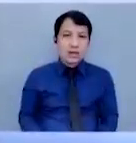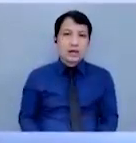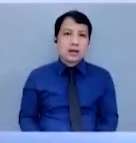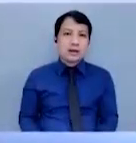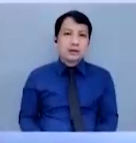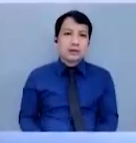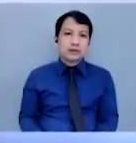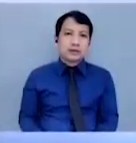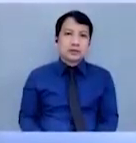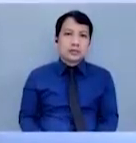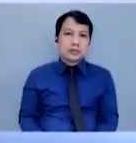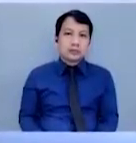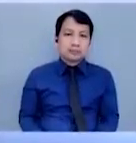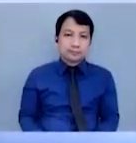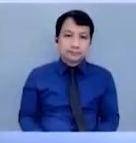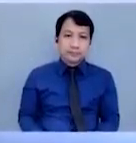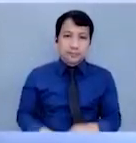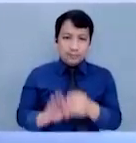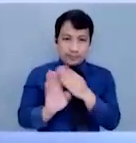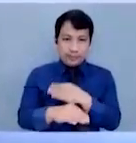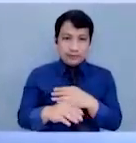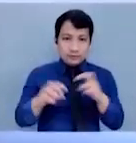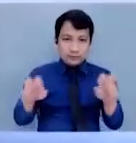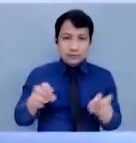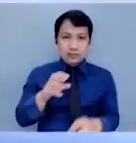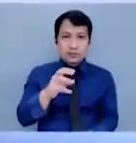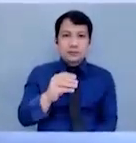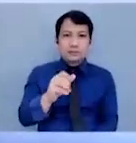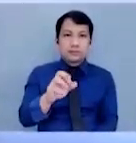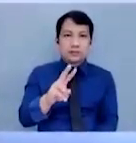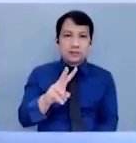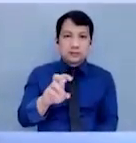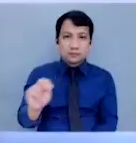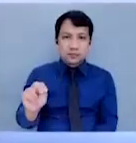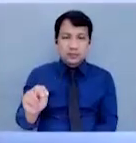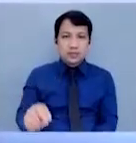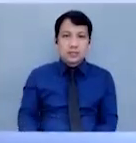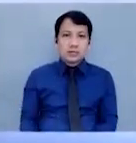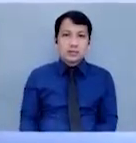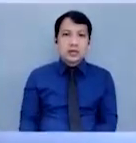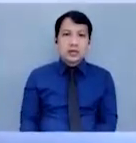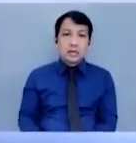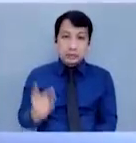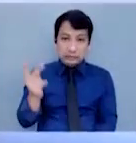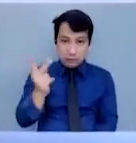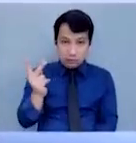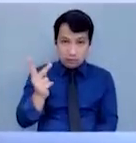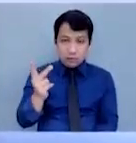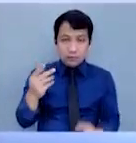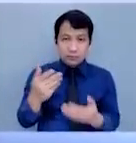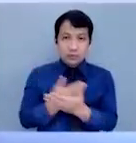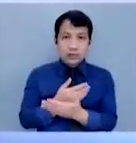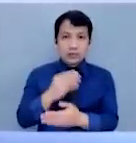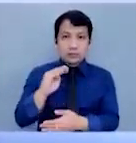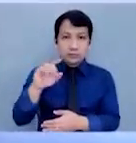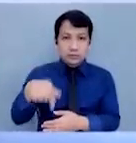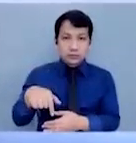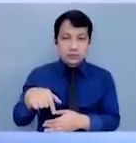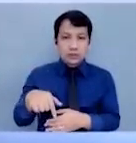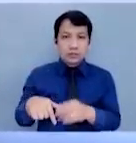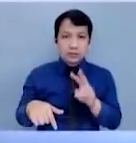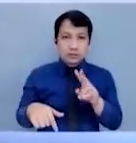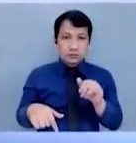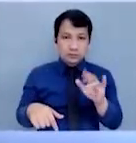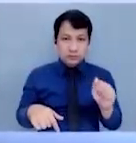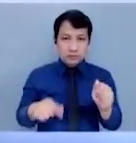Muling magpapakilig ang Tambalang MarVen ni na Marco Gallio at Heaven Peralejo sa MQuest Ventures at Viva Film